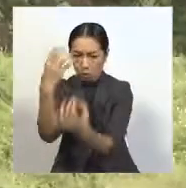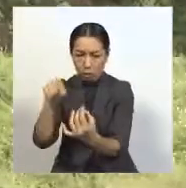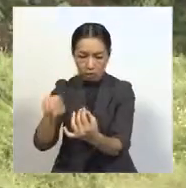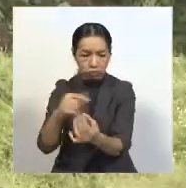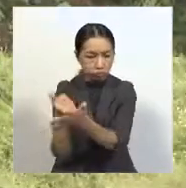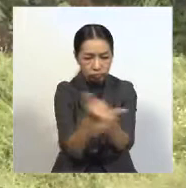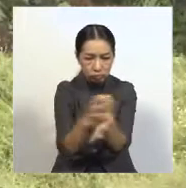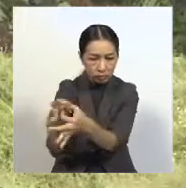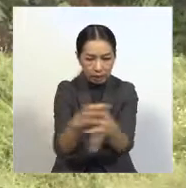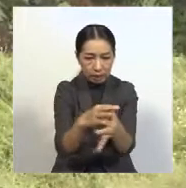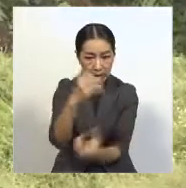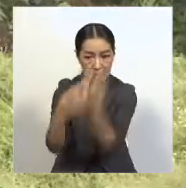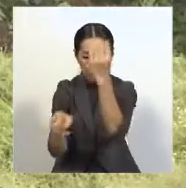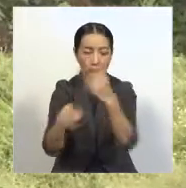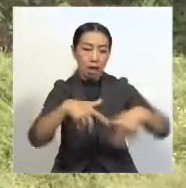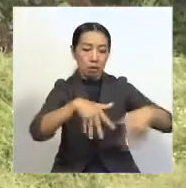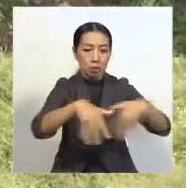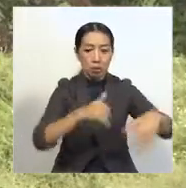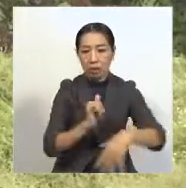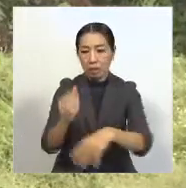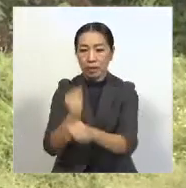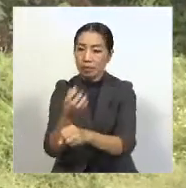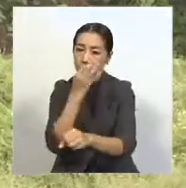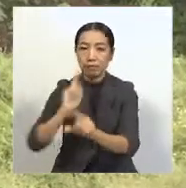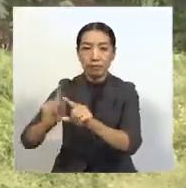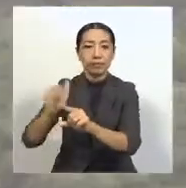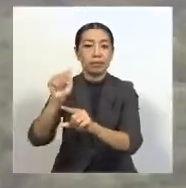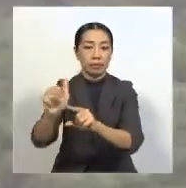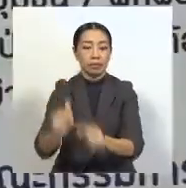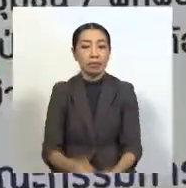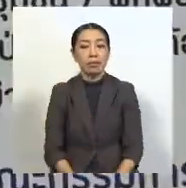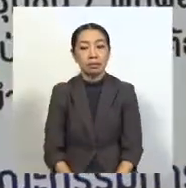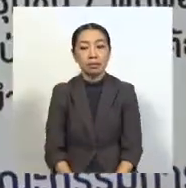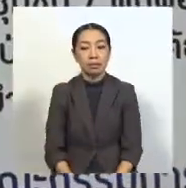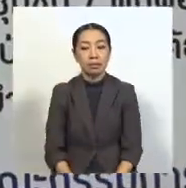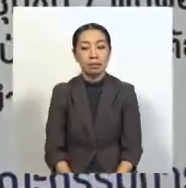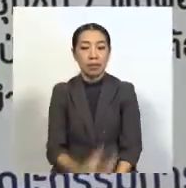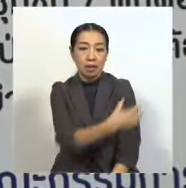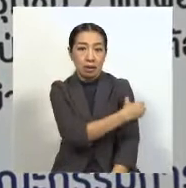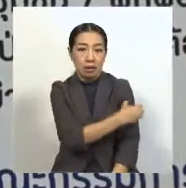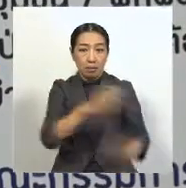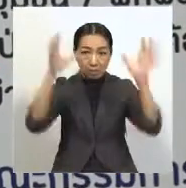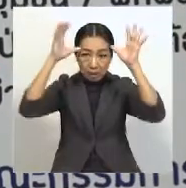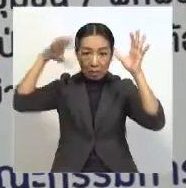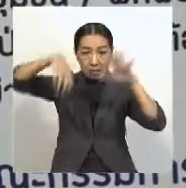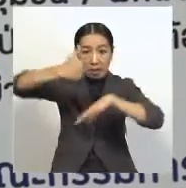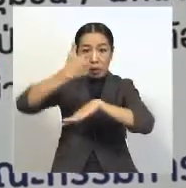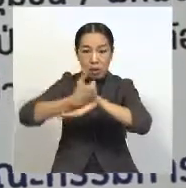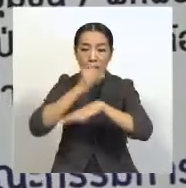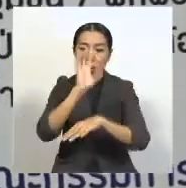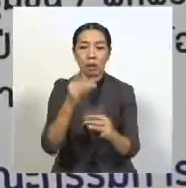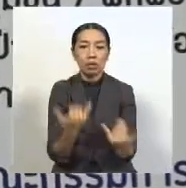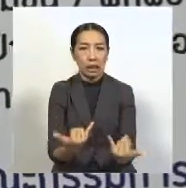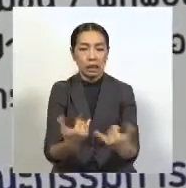ารถอยู่อาศัยและก็ทำกินในป่าได้ค่ะนายอัธพลเจริญชันสาอธิบดีกรมป่าไม้ก็มีการเปิดเผยนะคะว่าปัจจุบัน